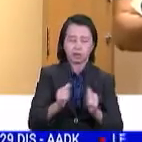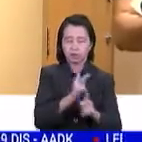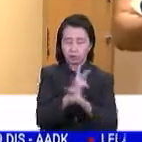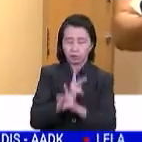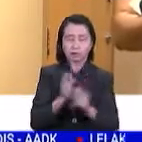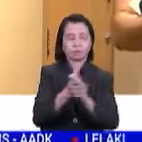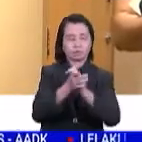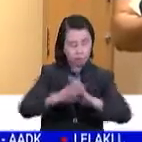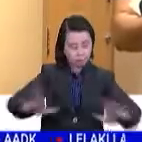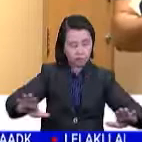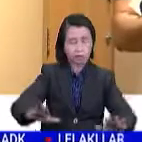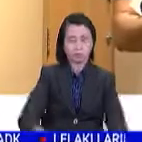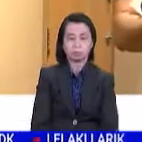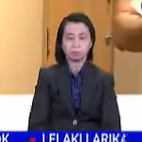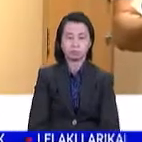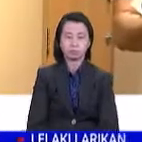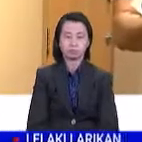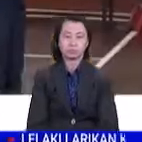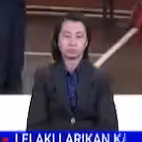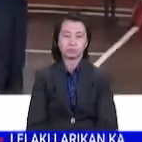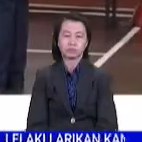pada hari ini